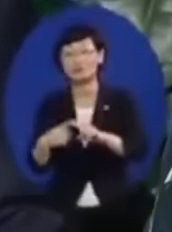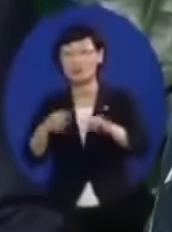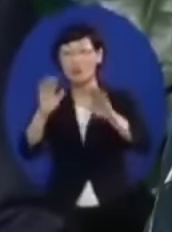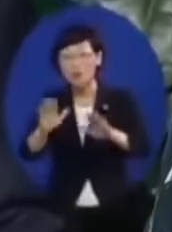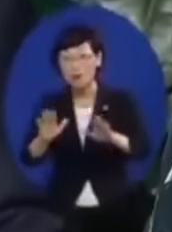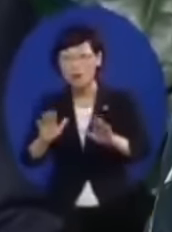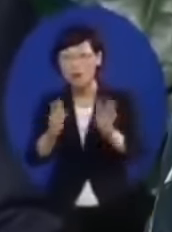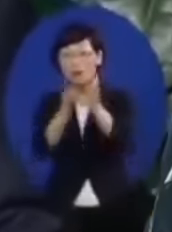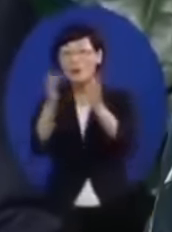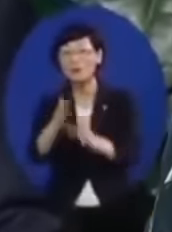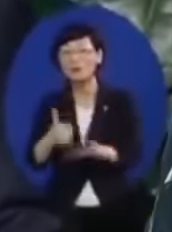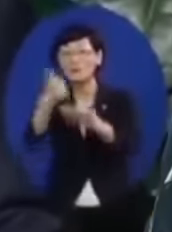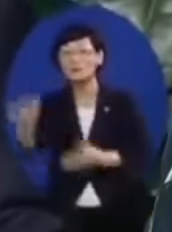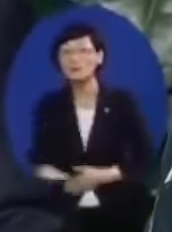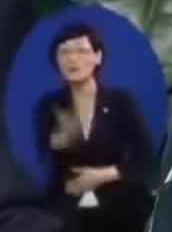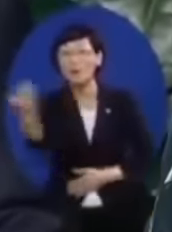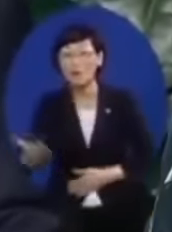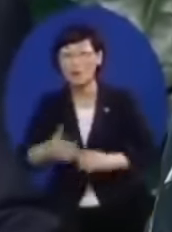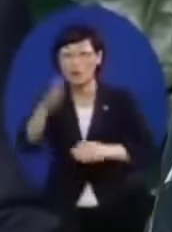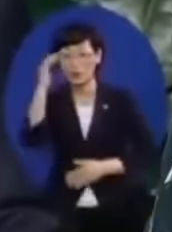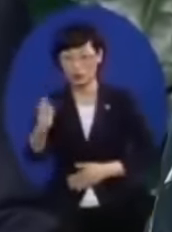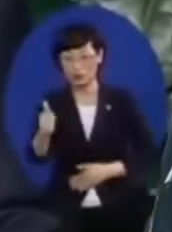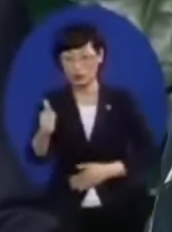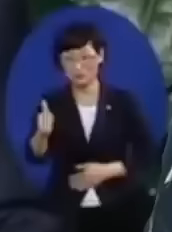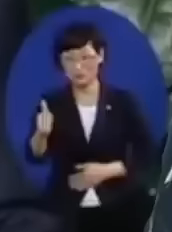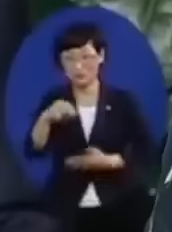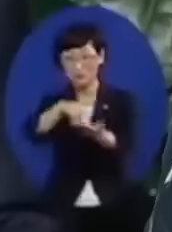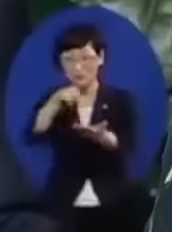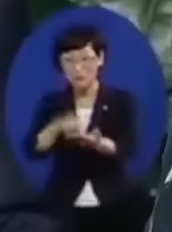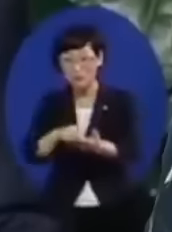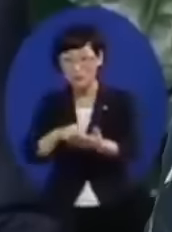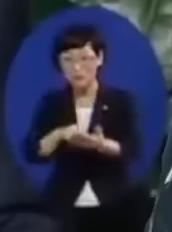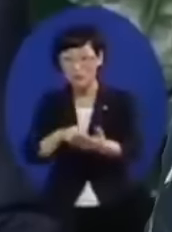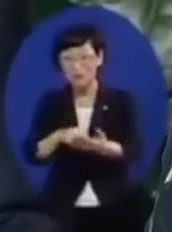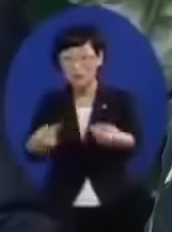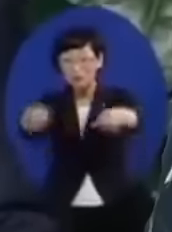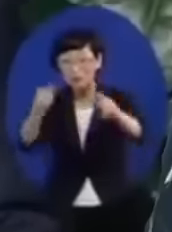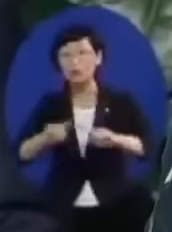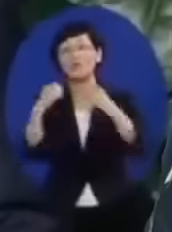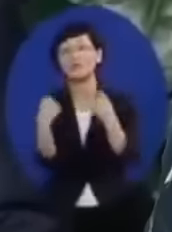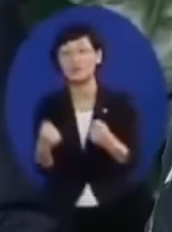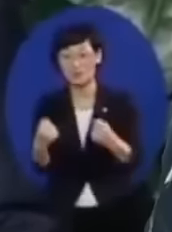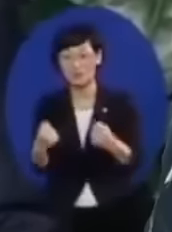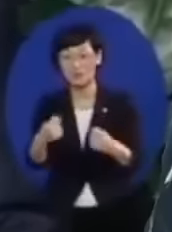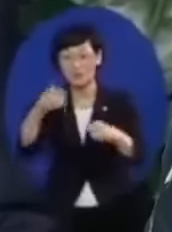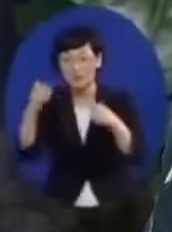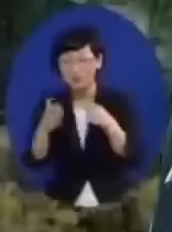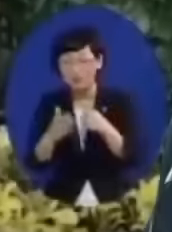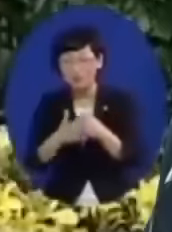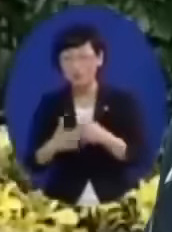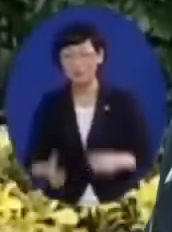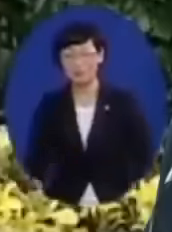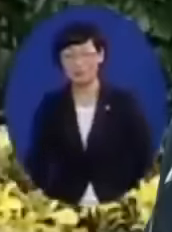오늘 예수님은 여러분 주인으로서 여러분 속에 계신 것입니다. 그러므로